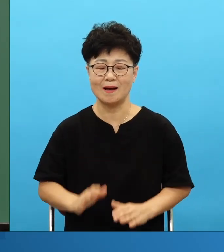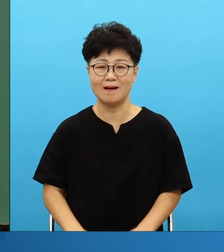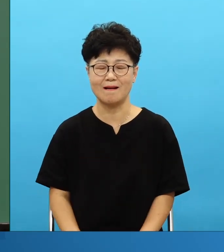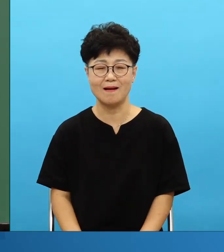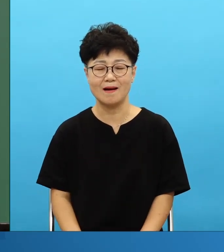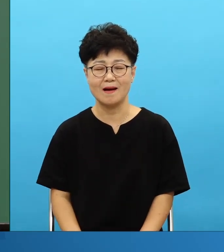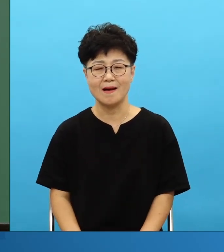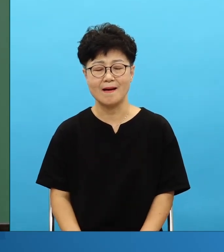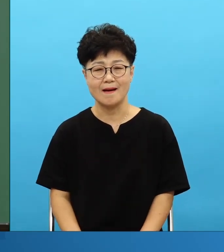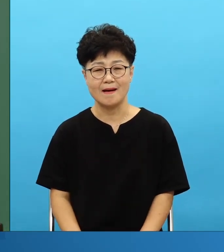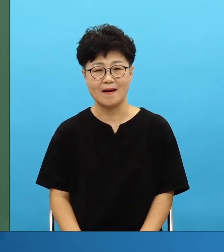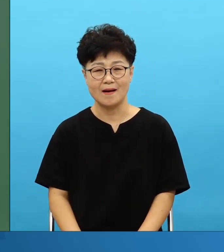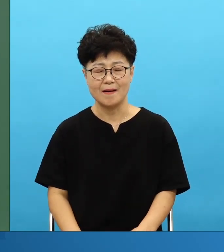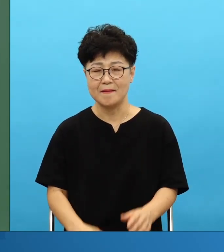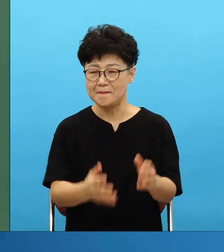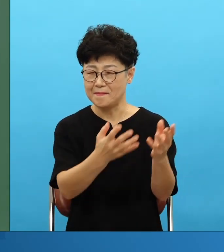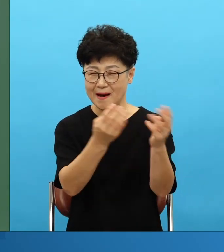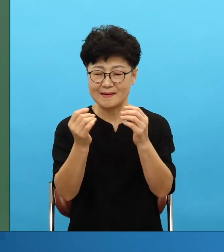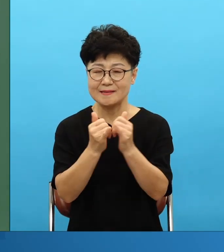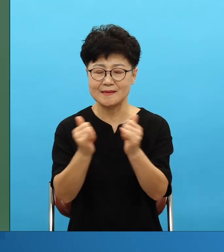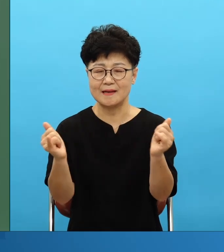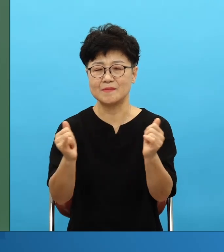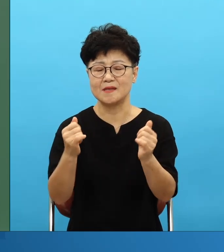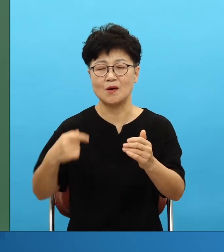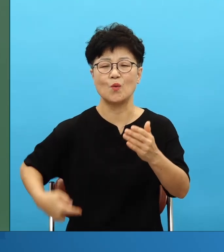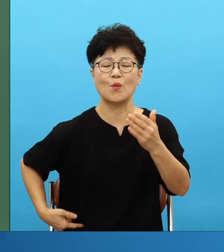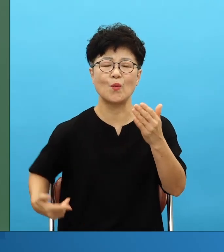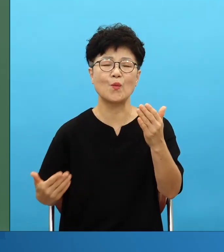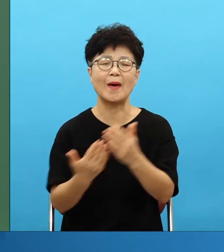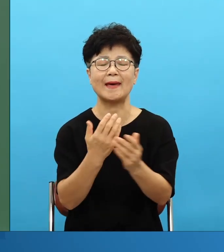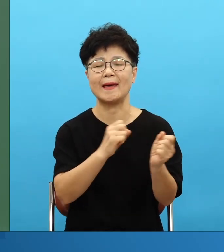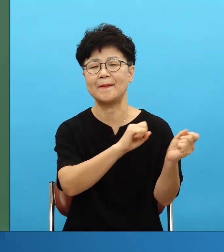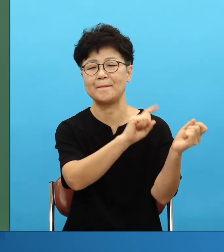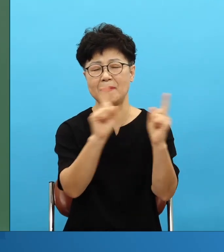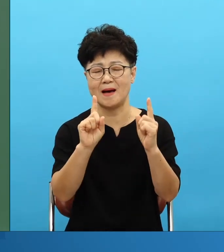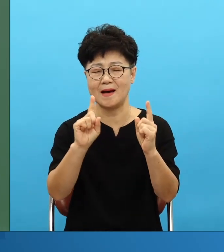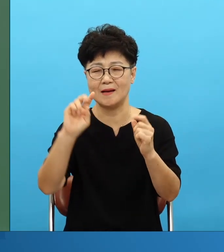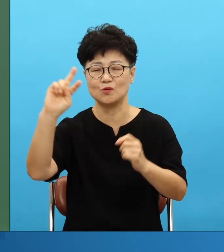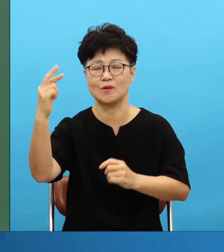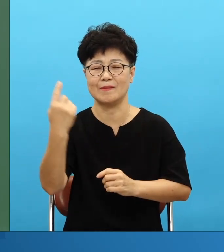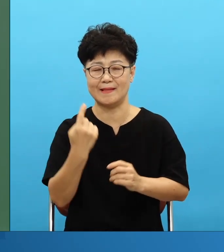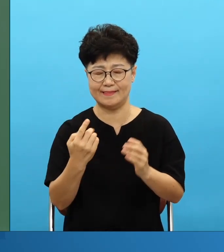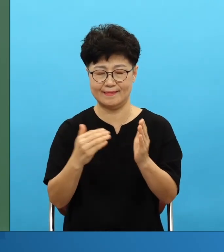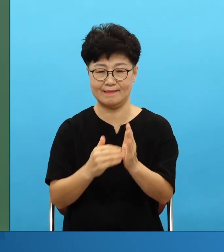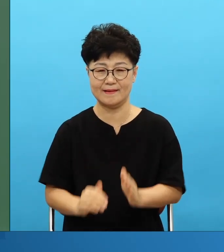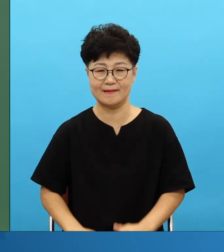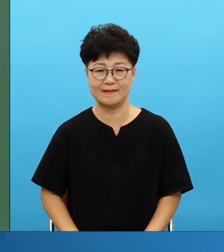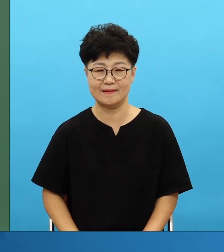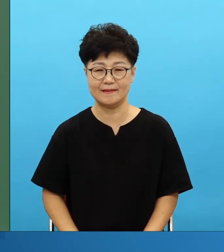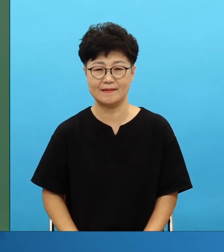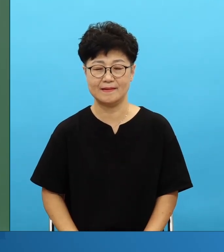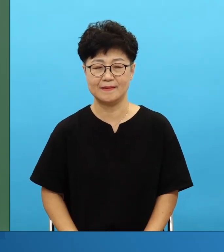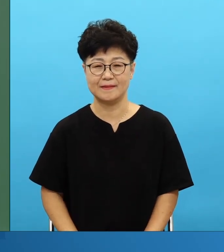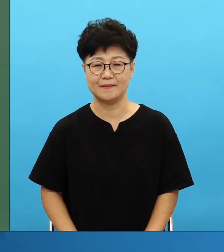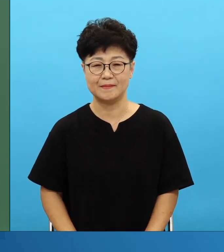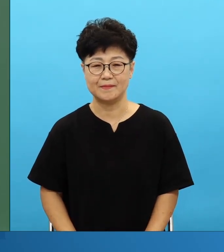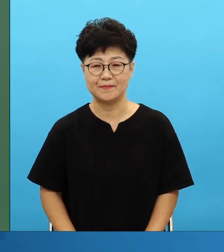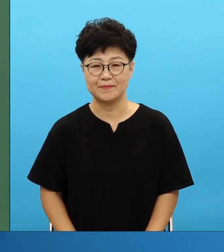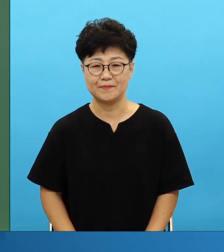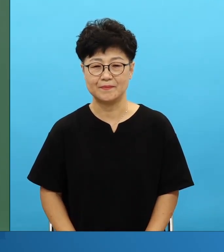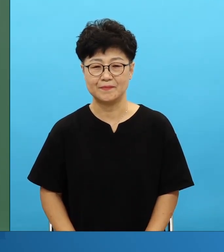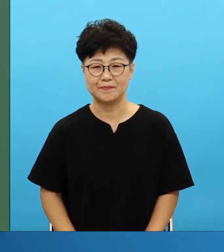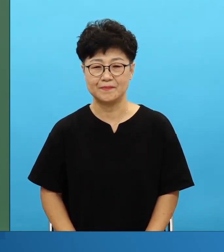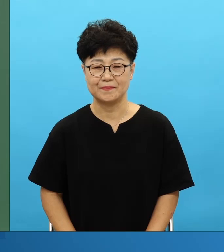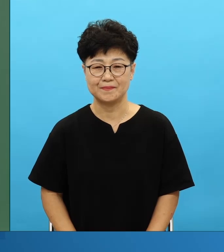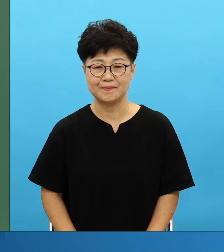repented and came to the Lord. 사하 지역의 목사들이 비상이 걸려본 거예요. And so all the pastors in the Sahara region, they were on a state of emergency. 그 중에 나를 제일